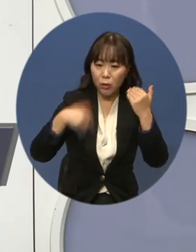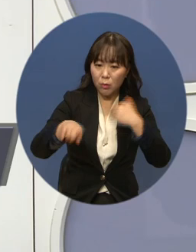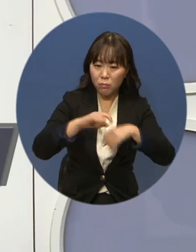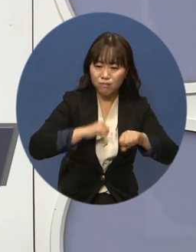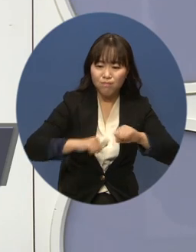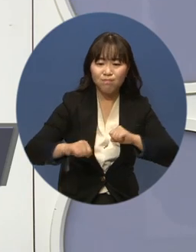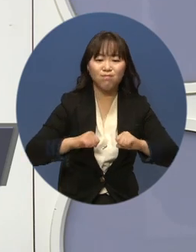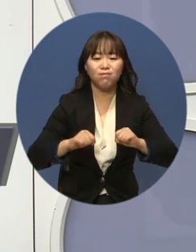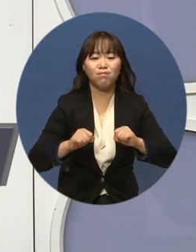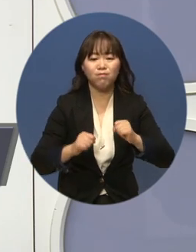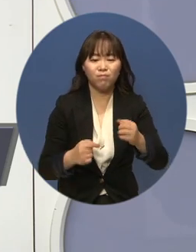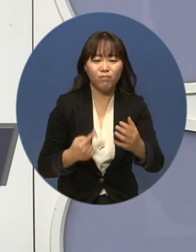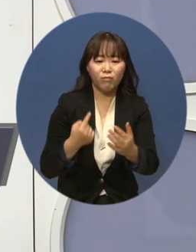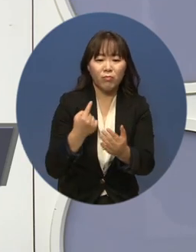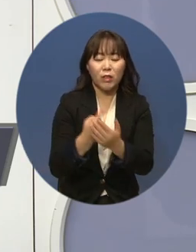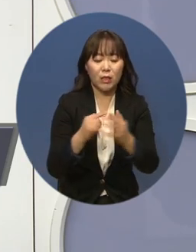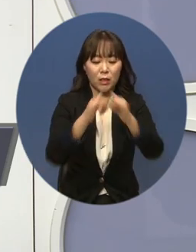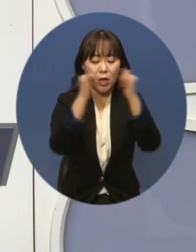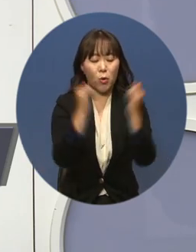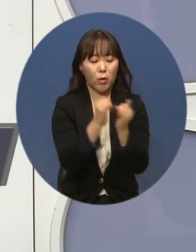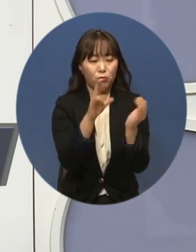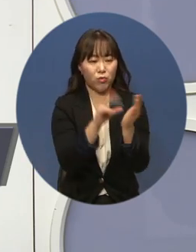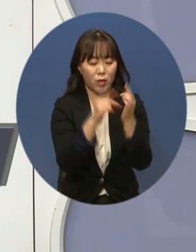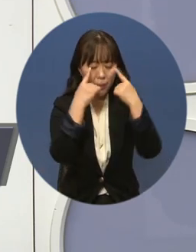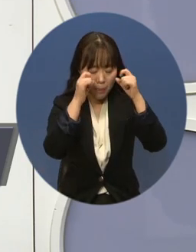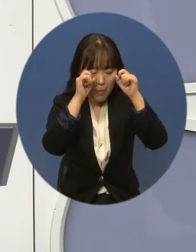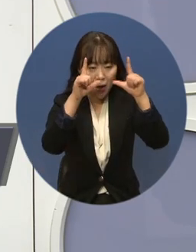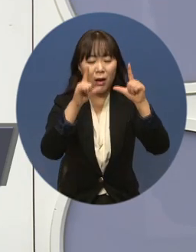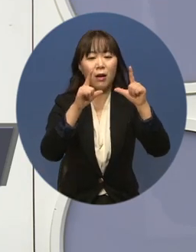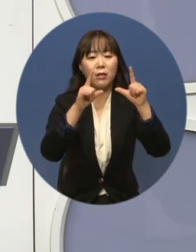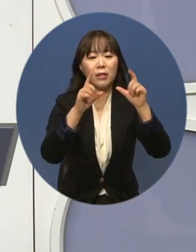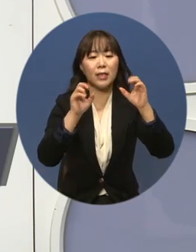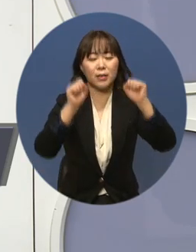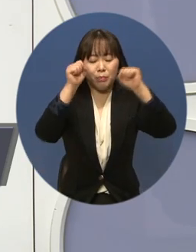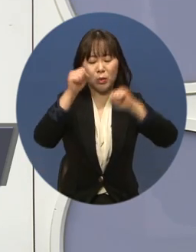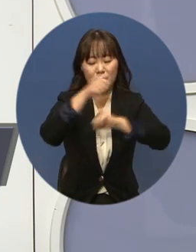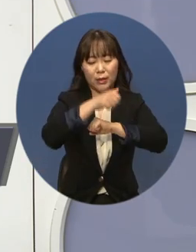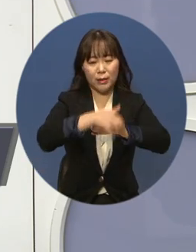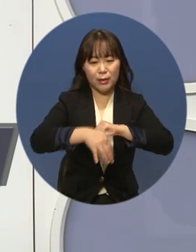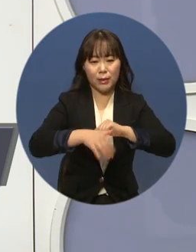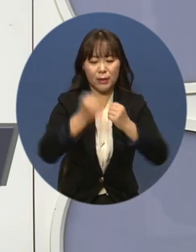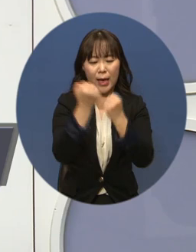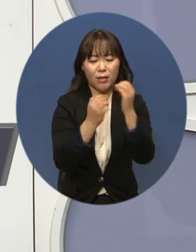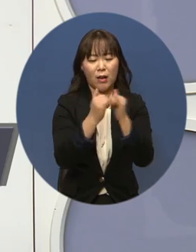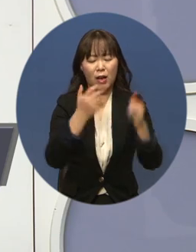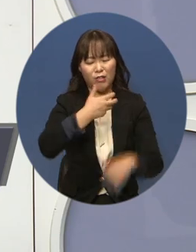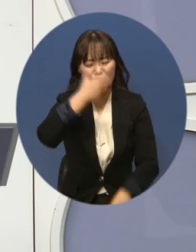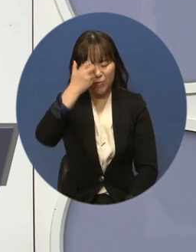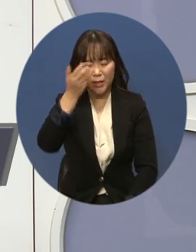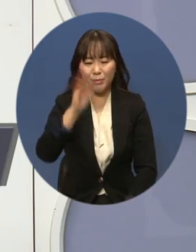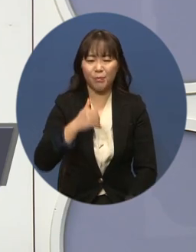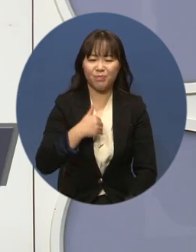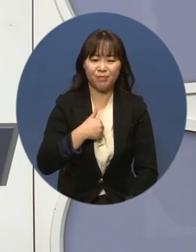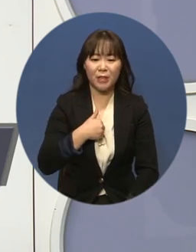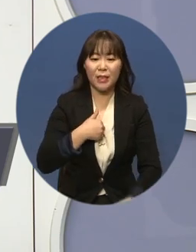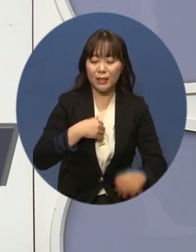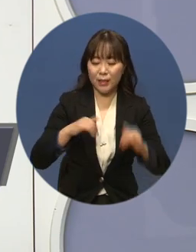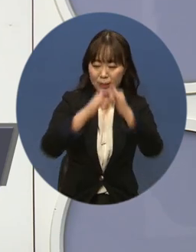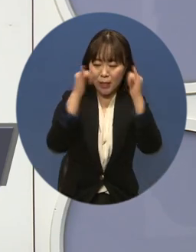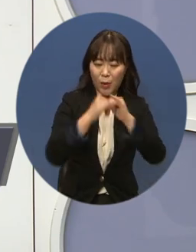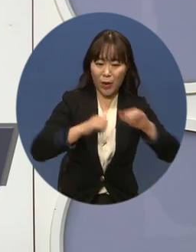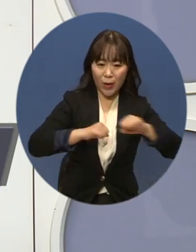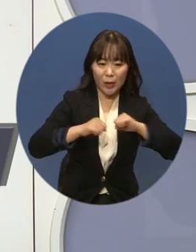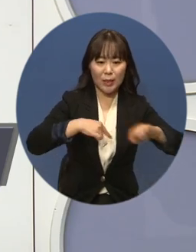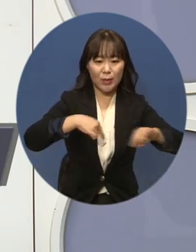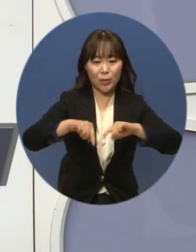되면서 사회 문제에 눈을 뜨게 되고 오히려 이제 스포츠 해설가가 꿈이었는데 오히려 사회운동, 예.